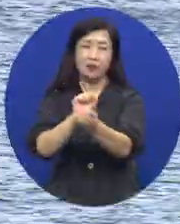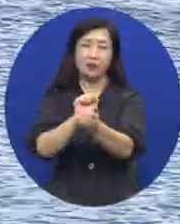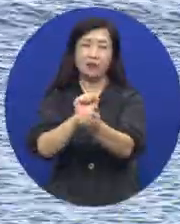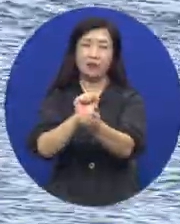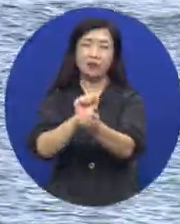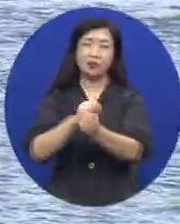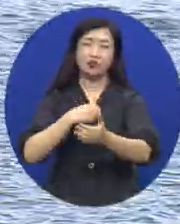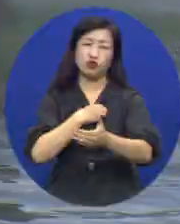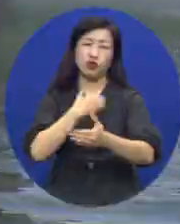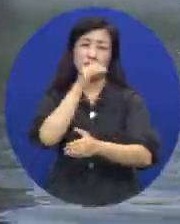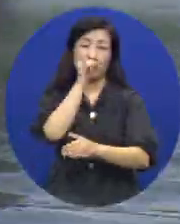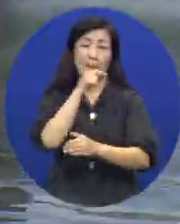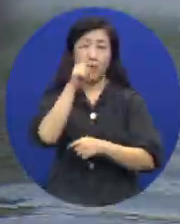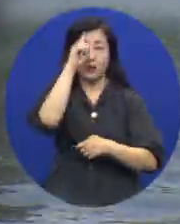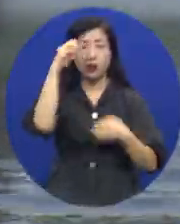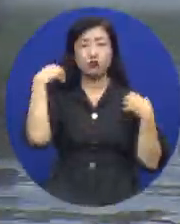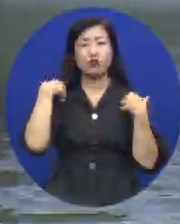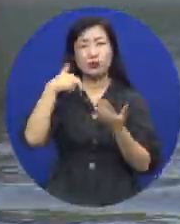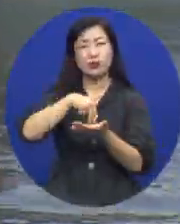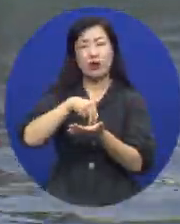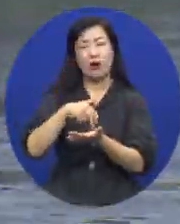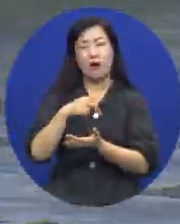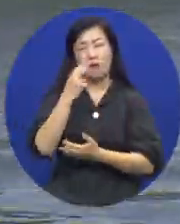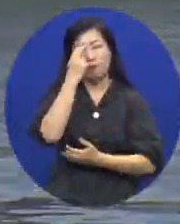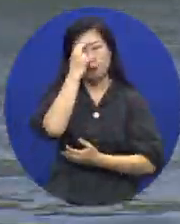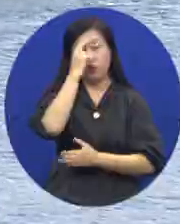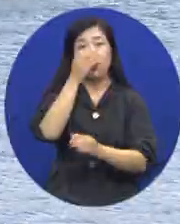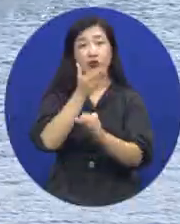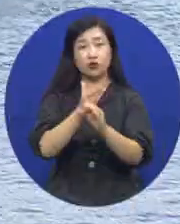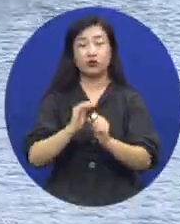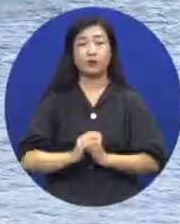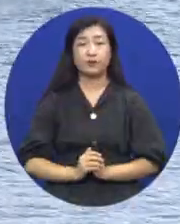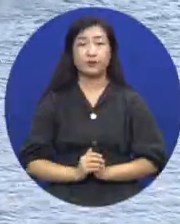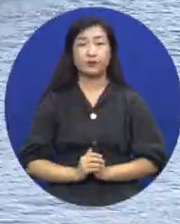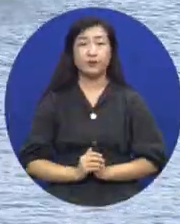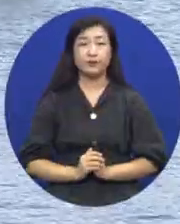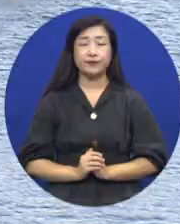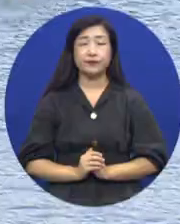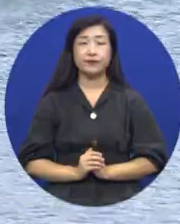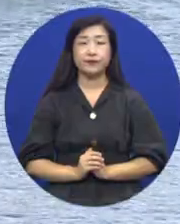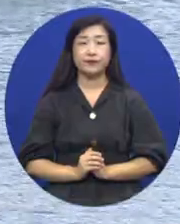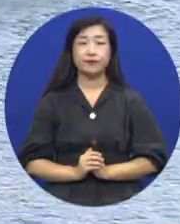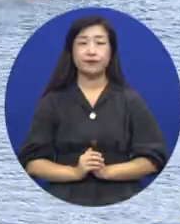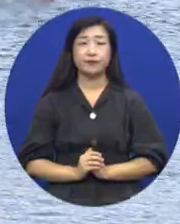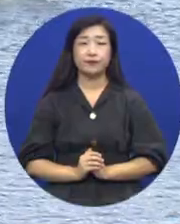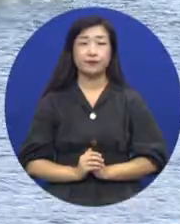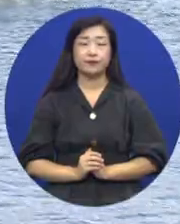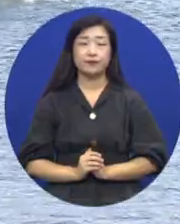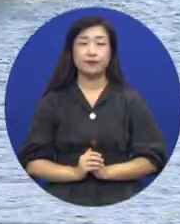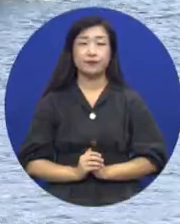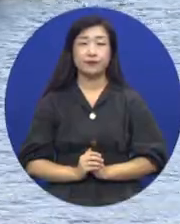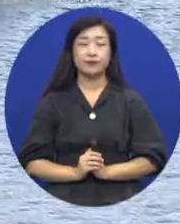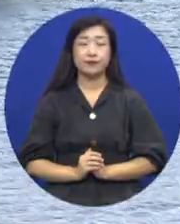없어 방역당국이 긴장의 고삐를 늦추지 못하고 있습니다. MBC 뉴스 홍수현입니다.